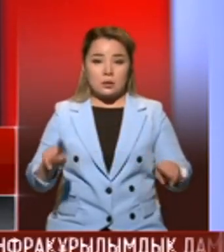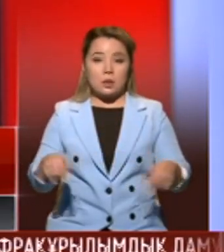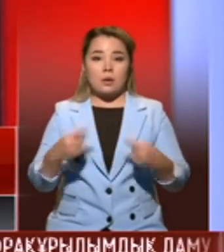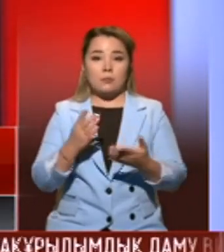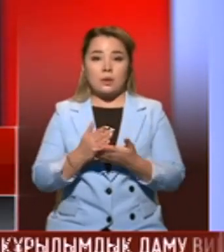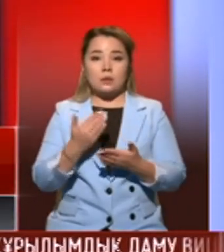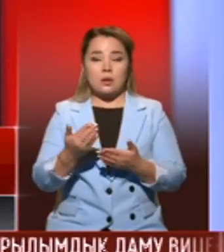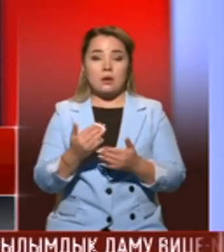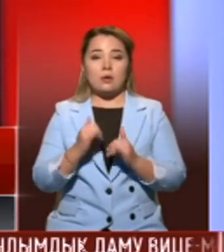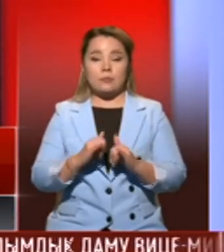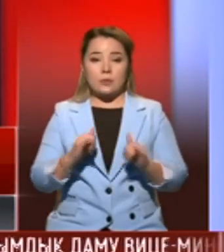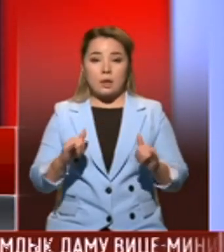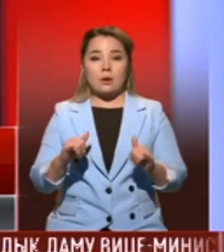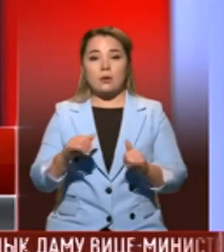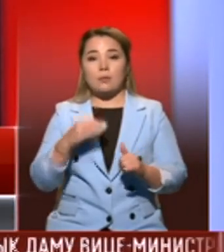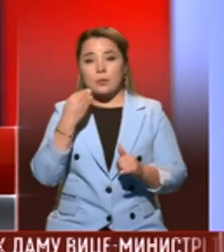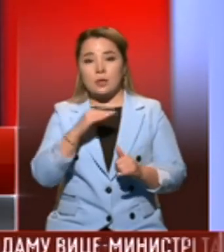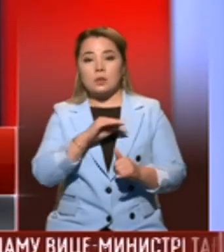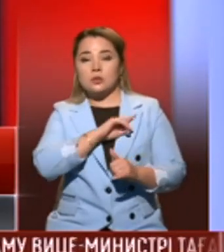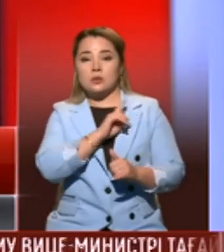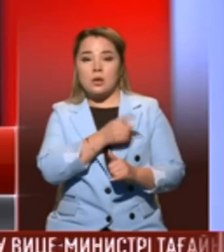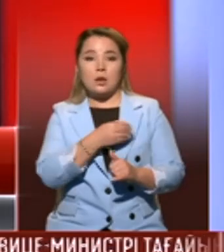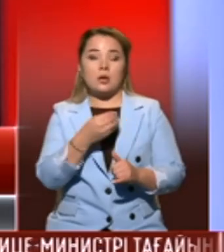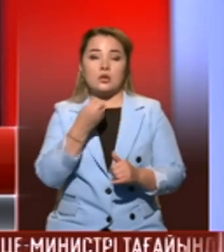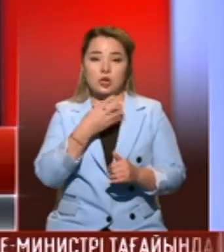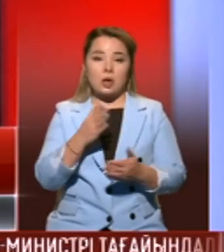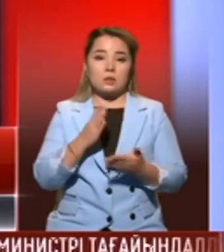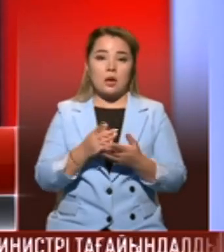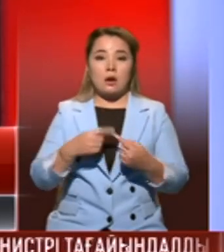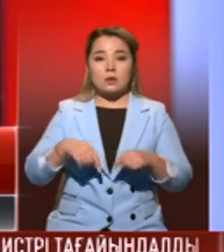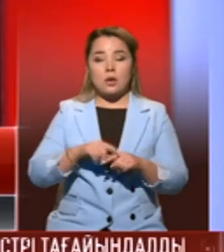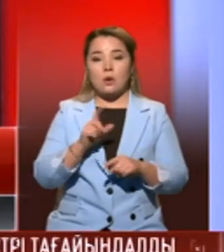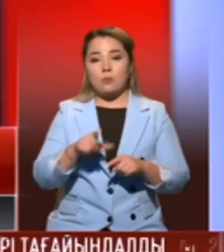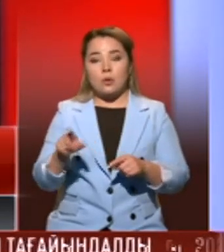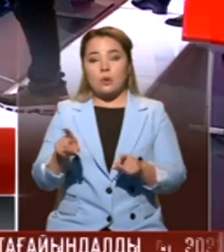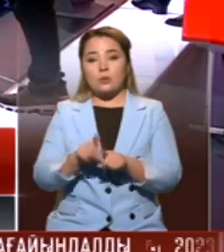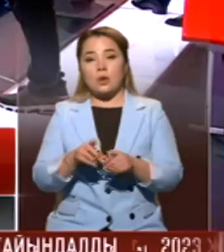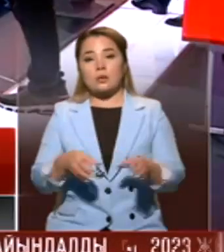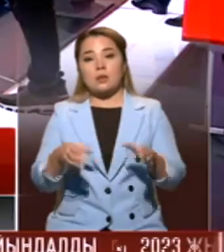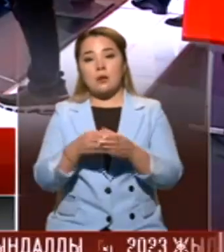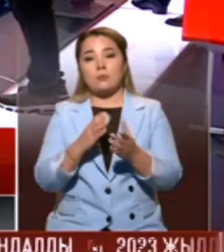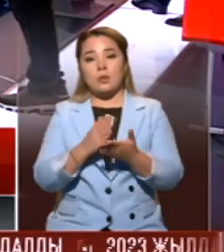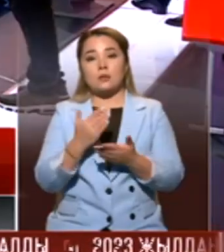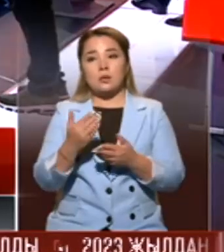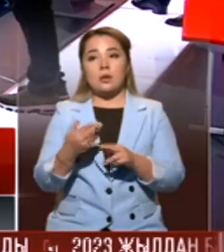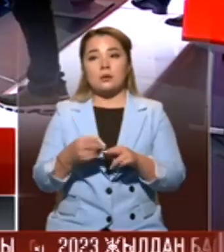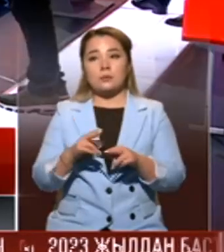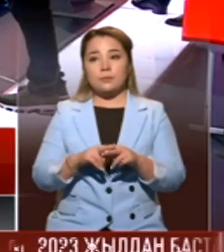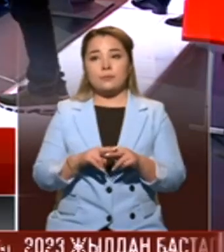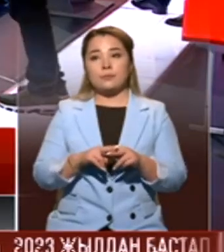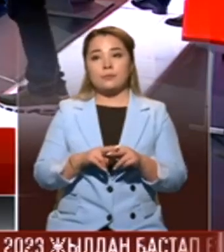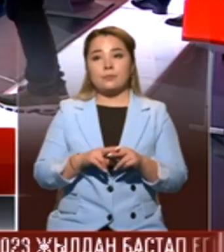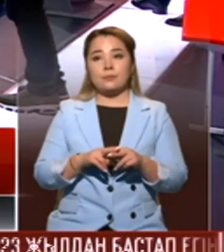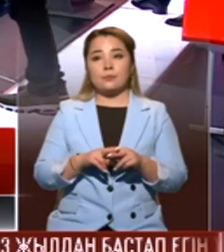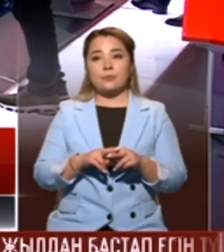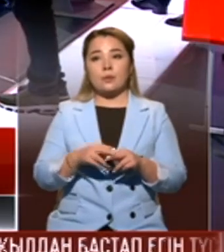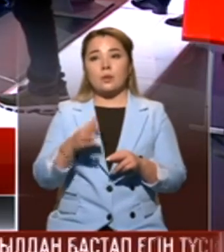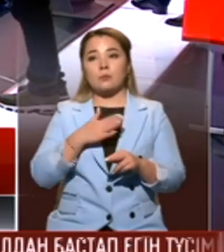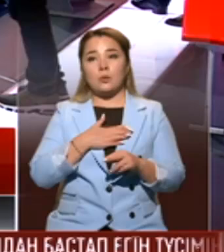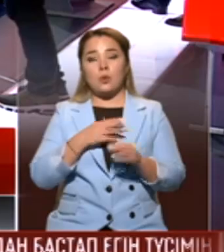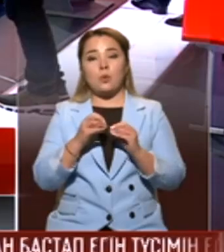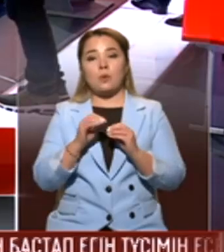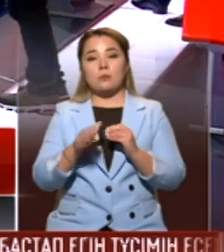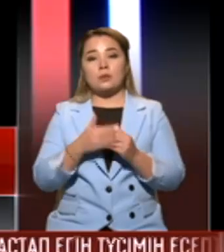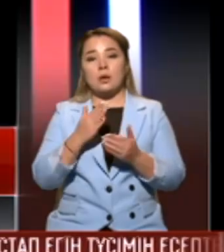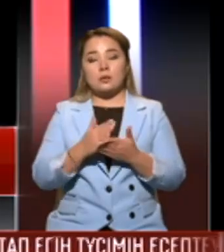отырған мықты, жақсы дамыған азаматтық қоғамдар, солардың арқасында қалыптасқан қоғамдар. Мына бізде 10-нан